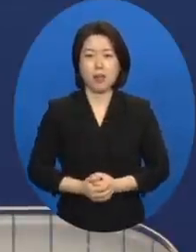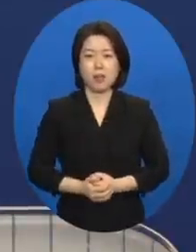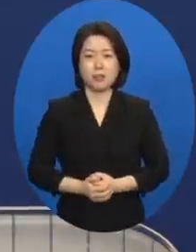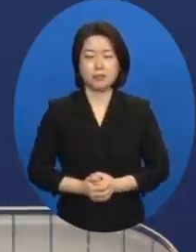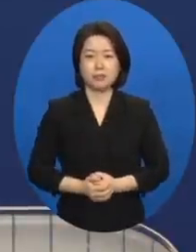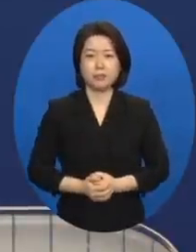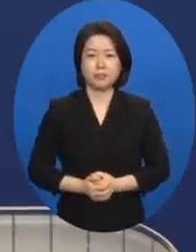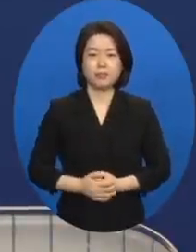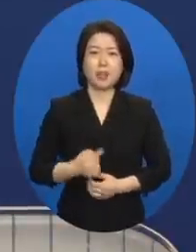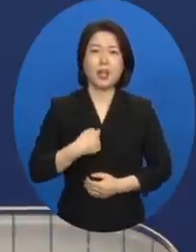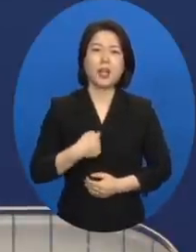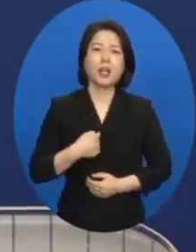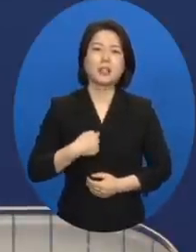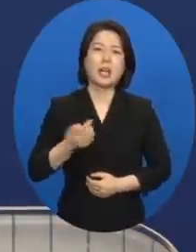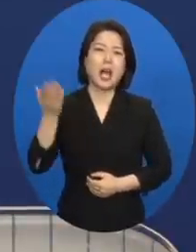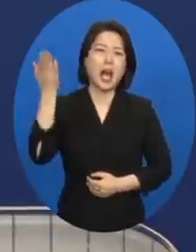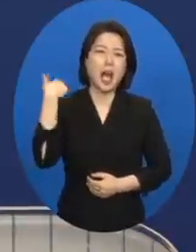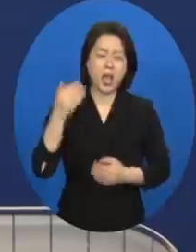참